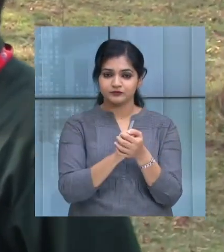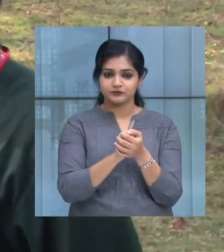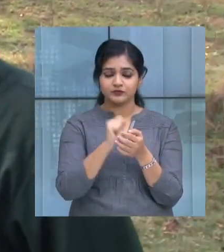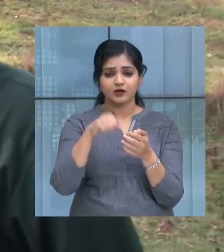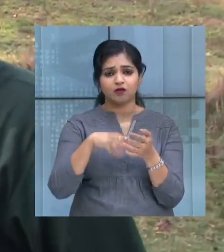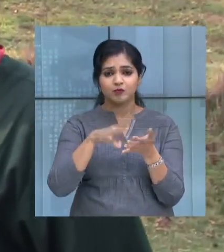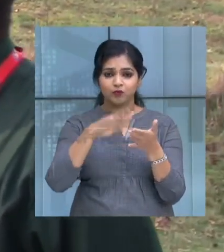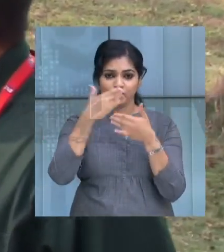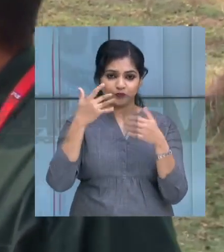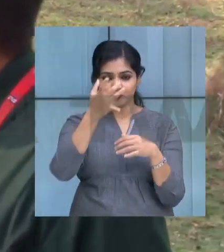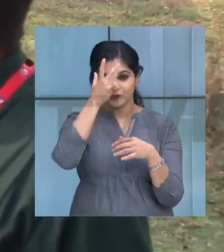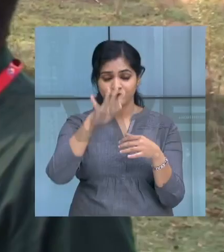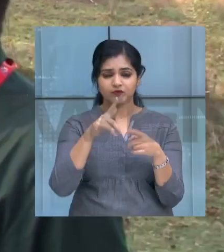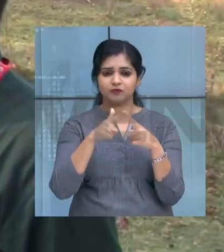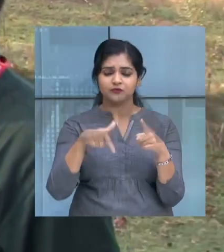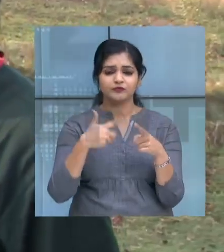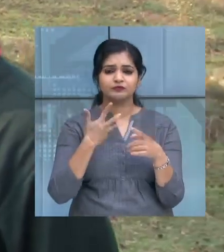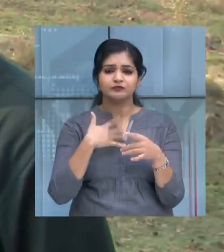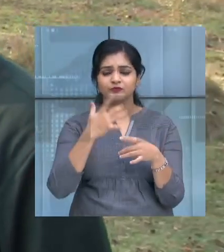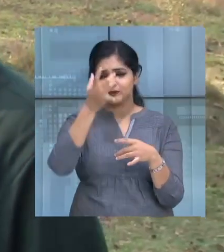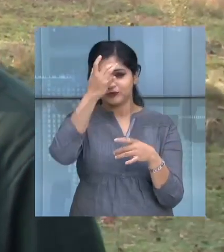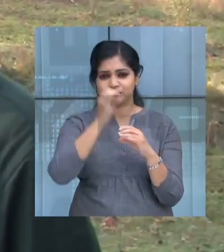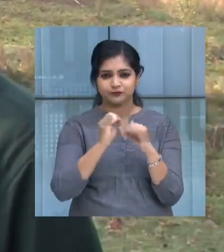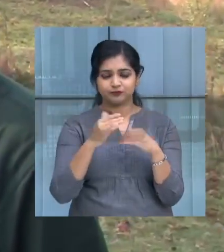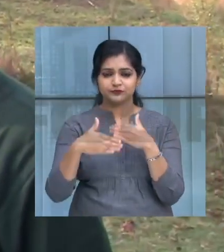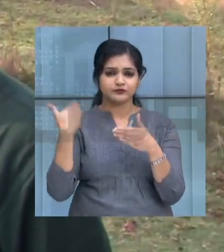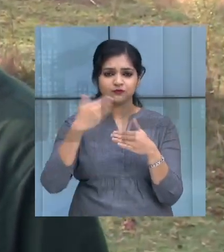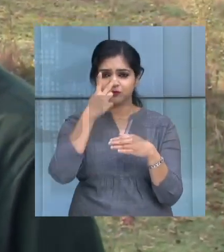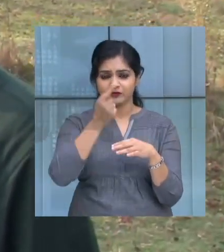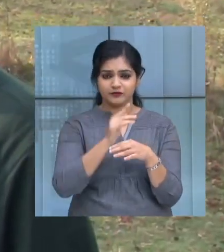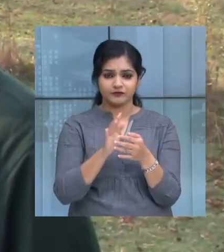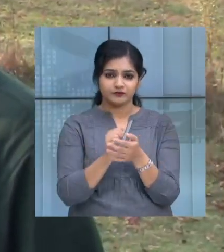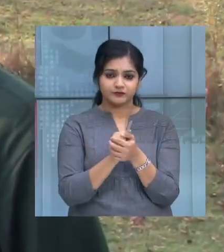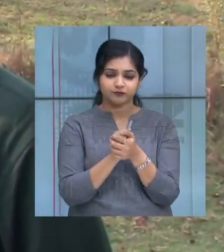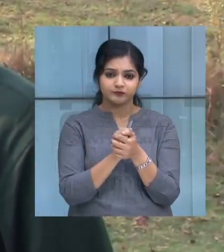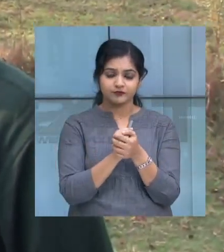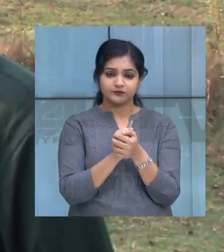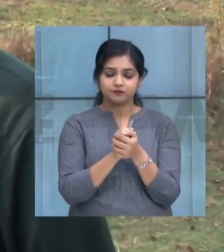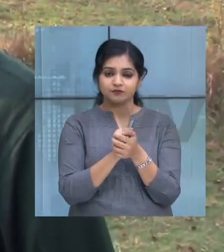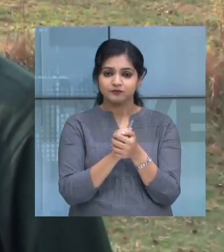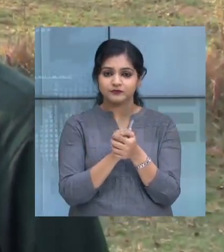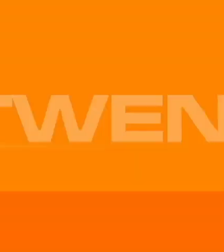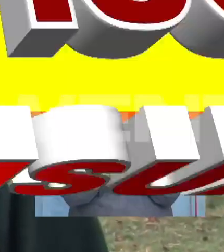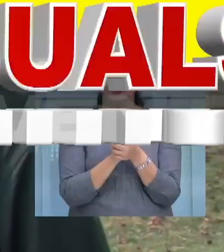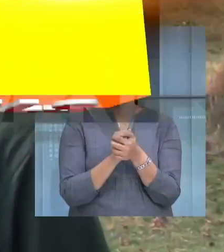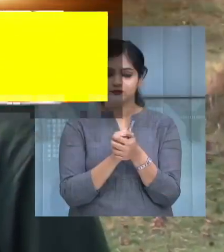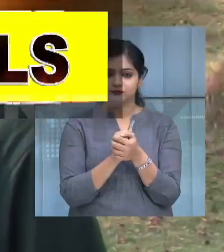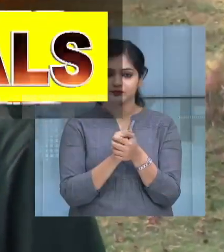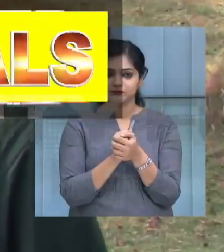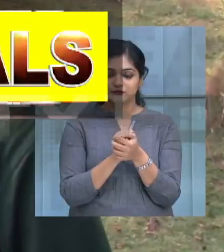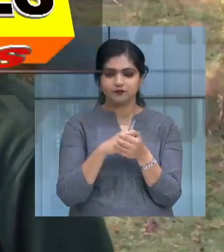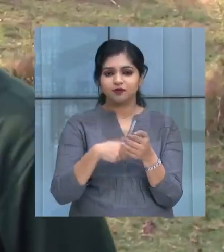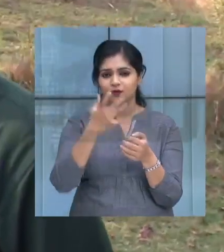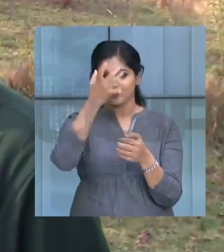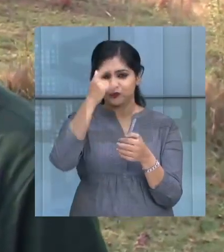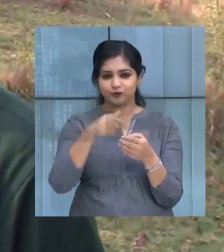हमें ऐसा कुछ फील नहीं हुआ आज तक. ऐसा कुछ नहीं है. ये खाली क्या बोलते हैं उसको, ये ऐसा कुछ भी नहीं